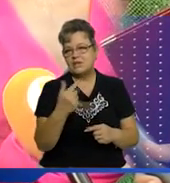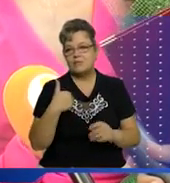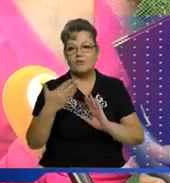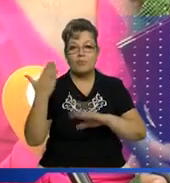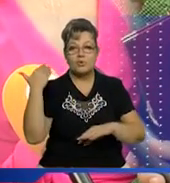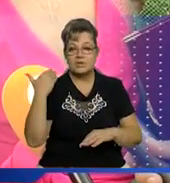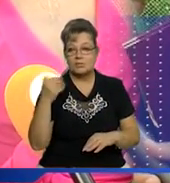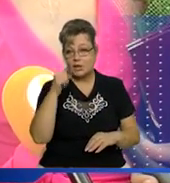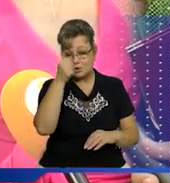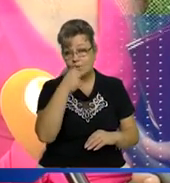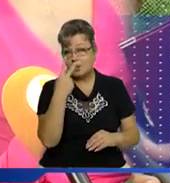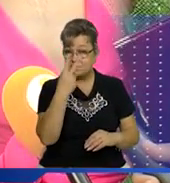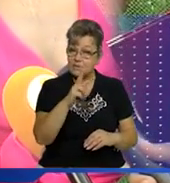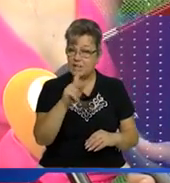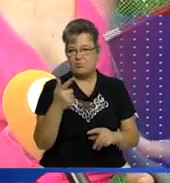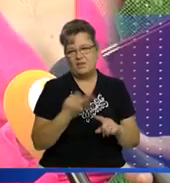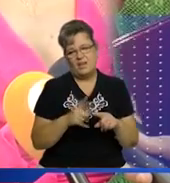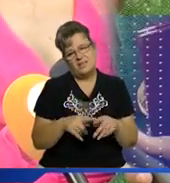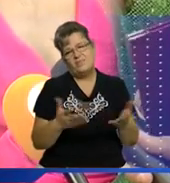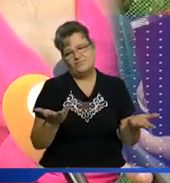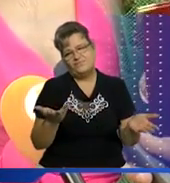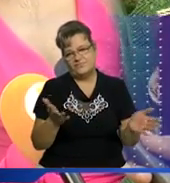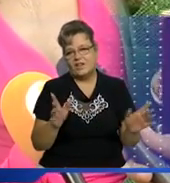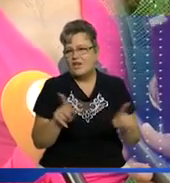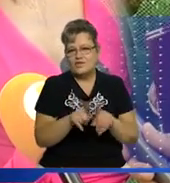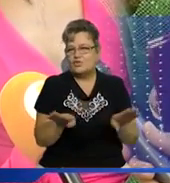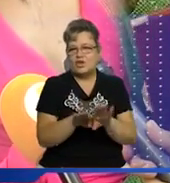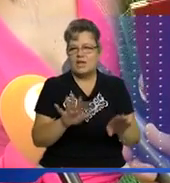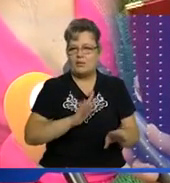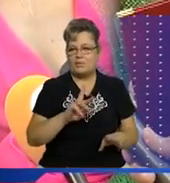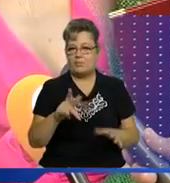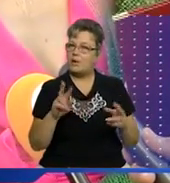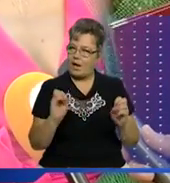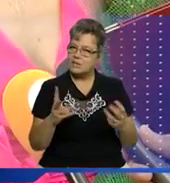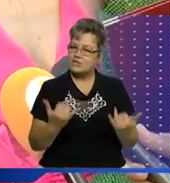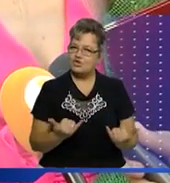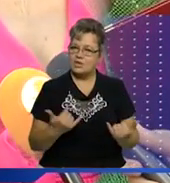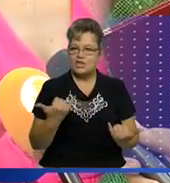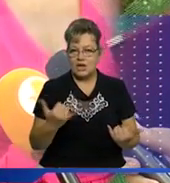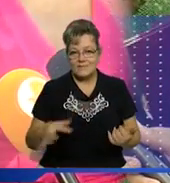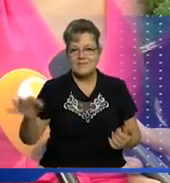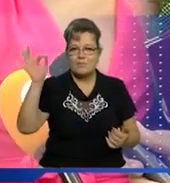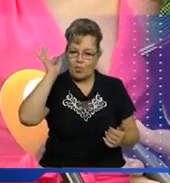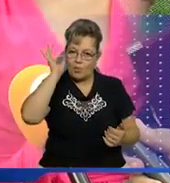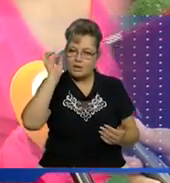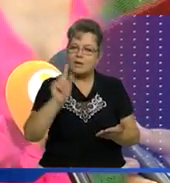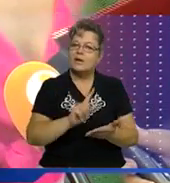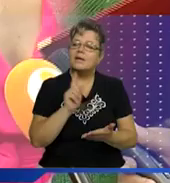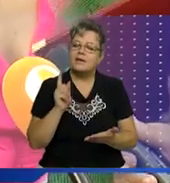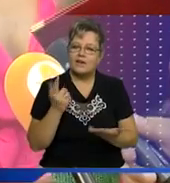конце того сезона посмотрели бы, но это уже не, ну, все равно не так было бы, как сейчас. Сейчас вспомнили, и,